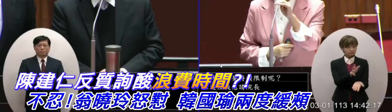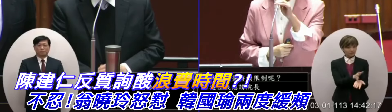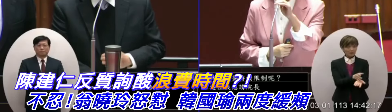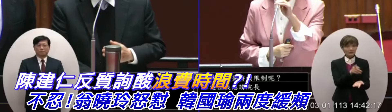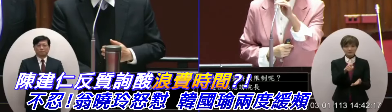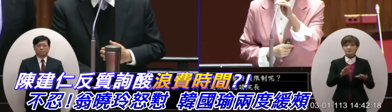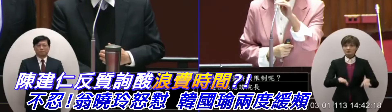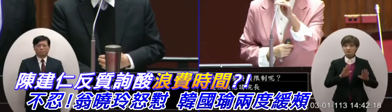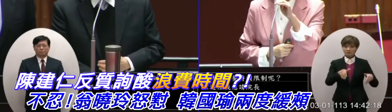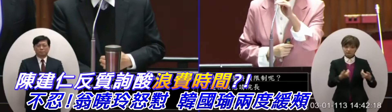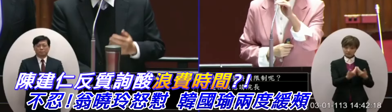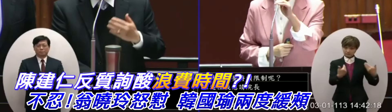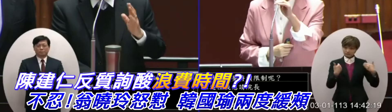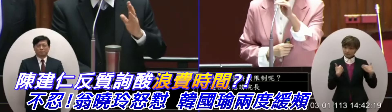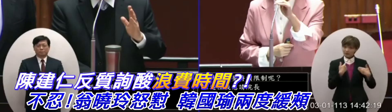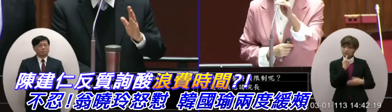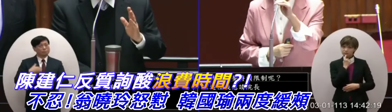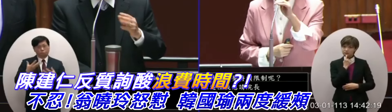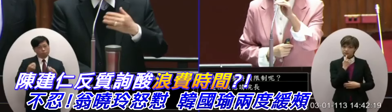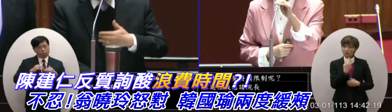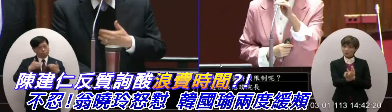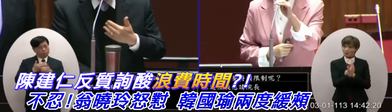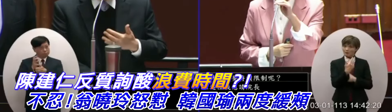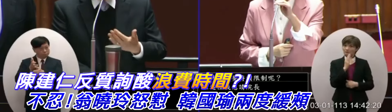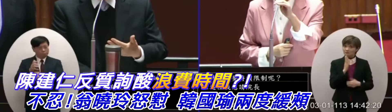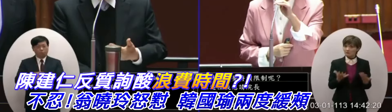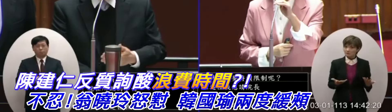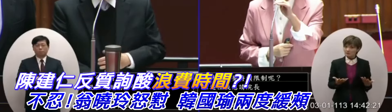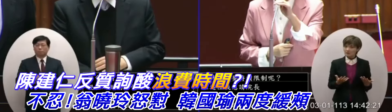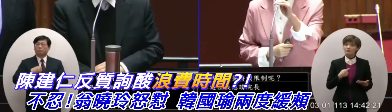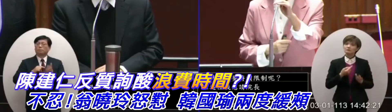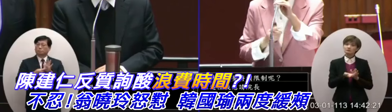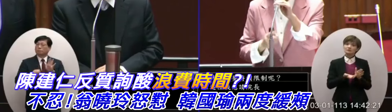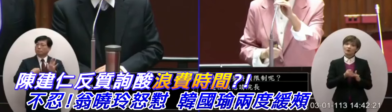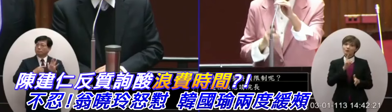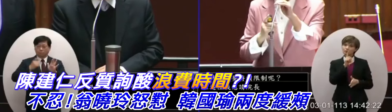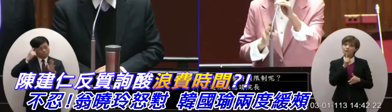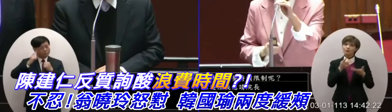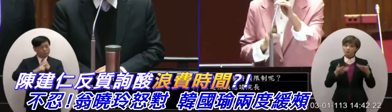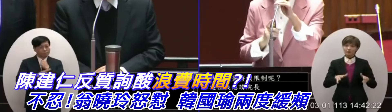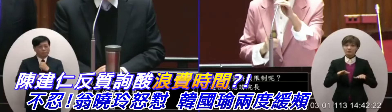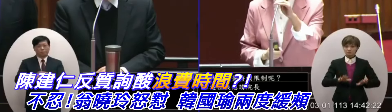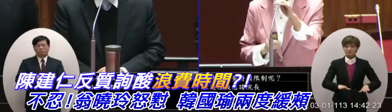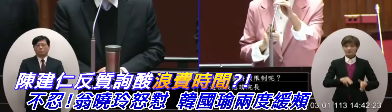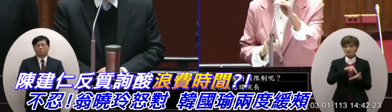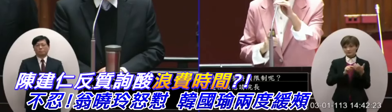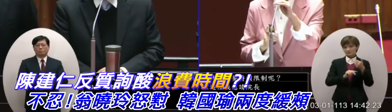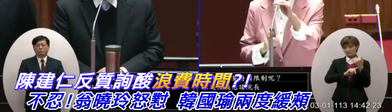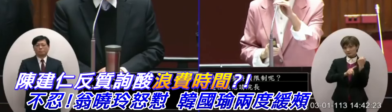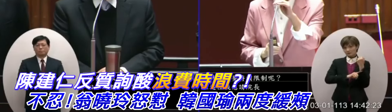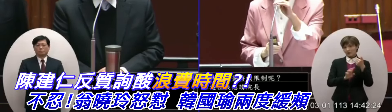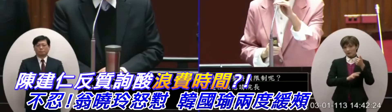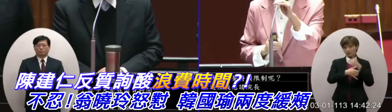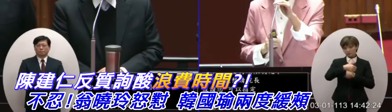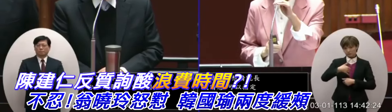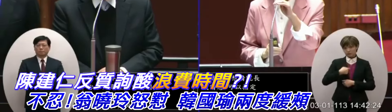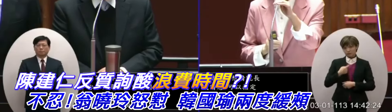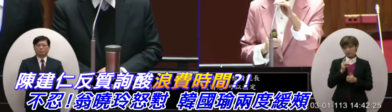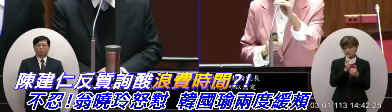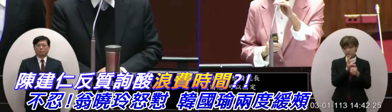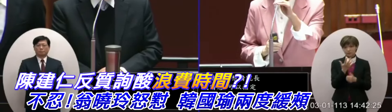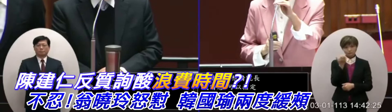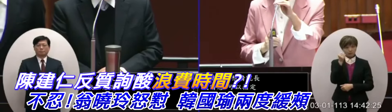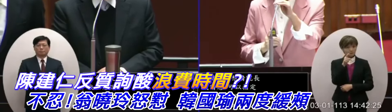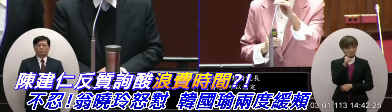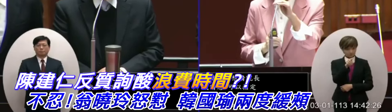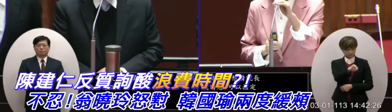在进行反质询吗？我刚刚才一开始 有 讲到，就是说是这个是立法委员的质询权利。我请您